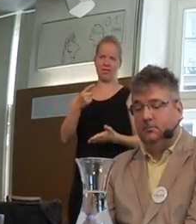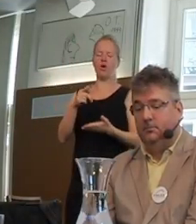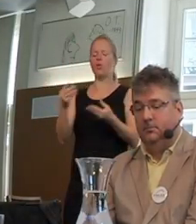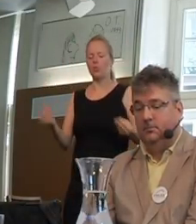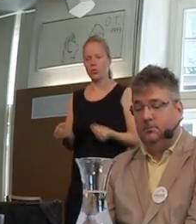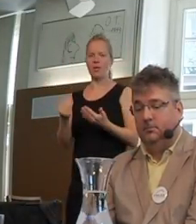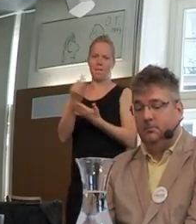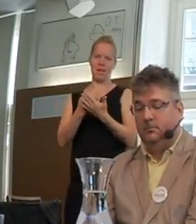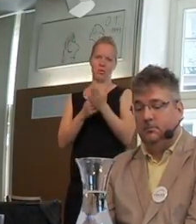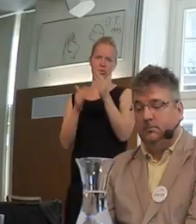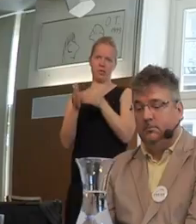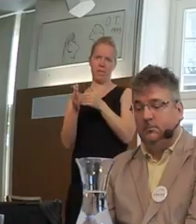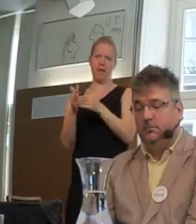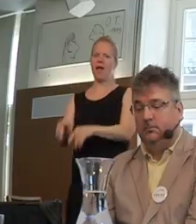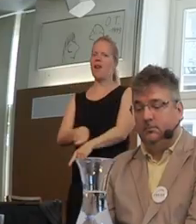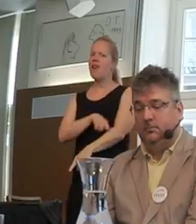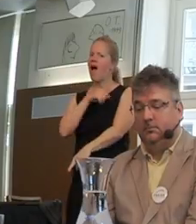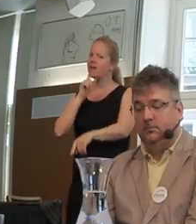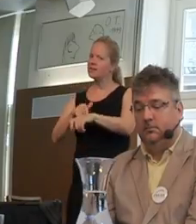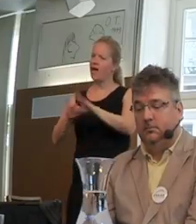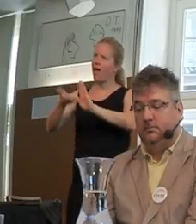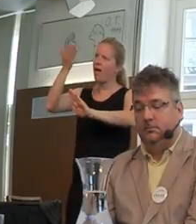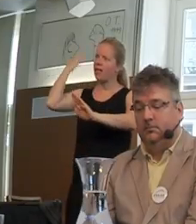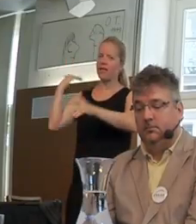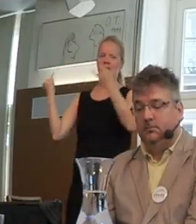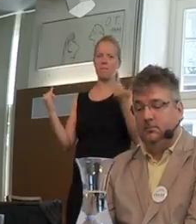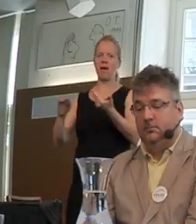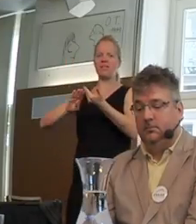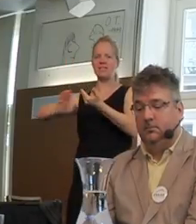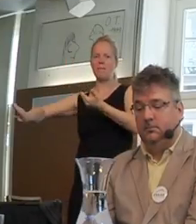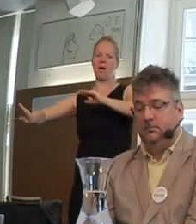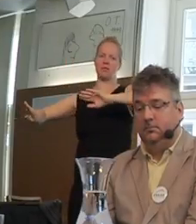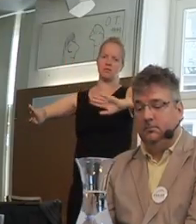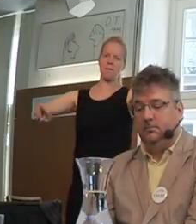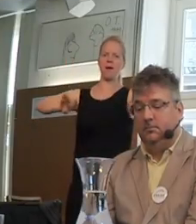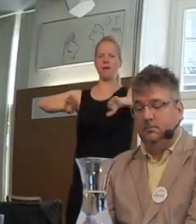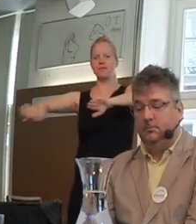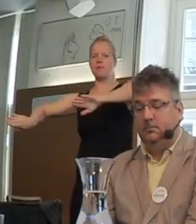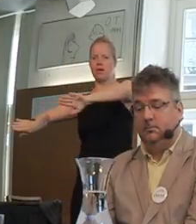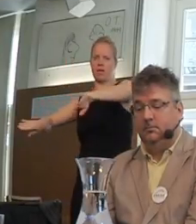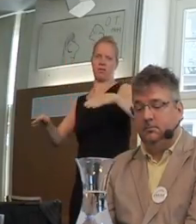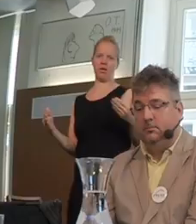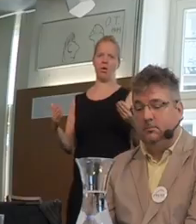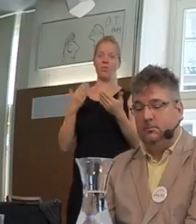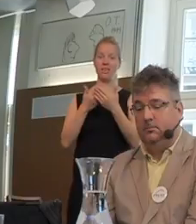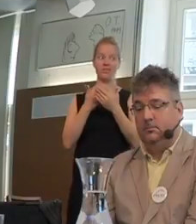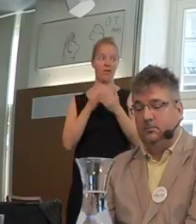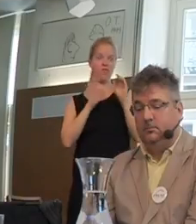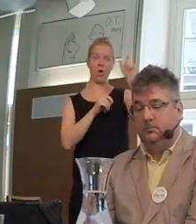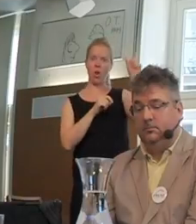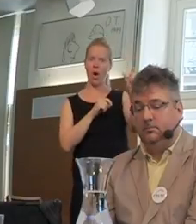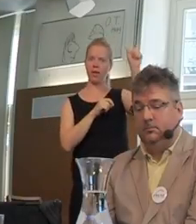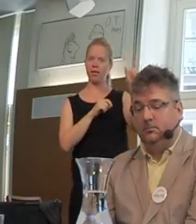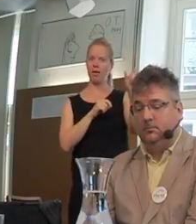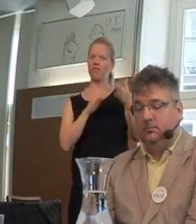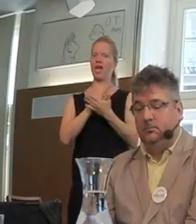praktiziert hat, ist natürlich für diejenigen, die dann als Entscheider sitzen, die ihr